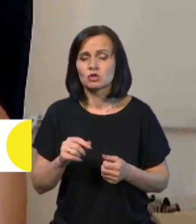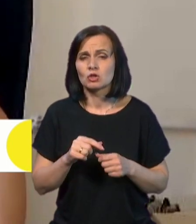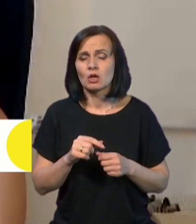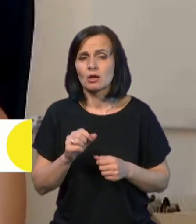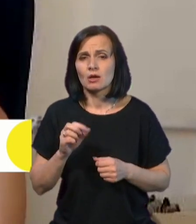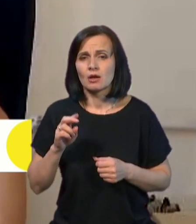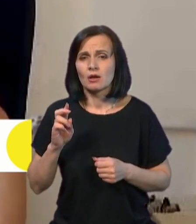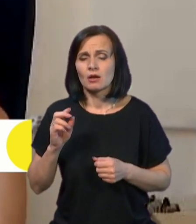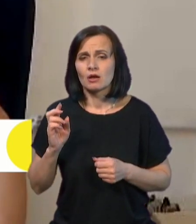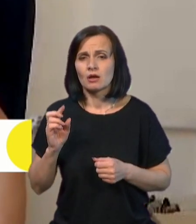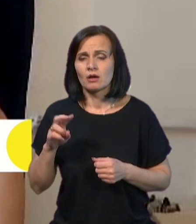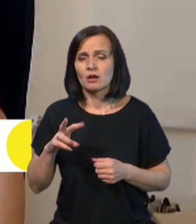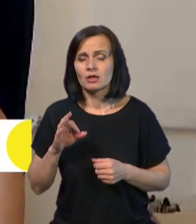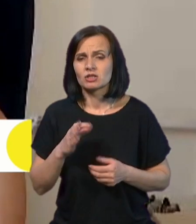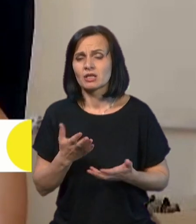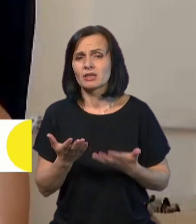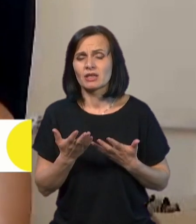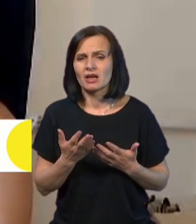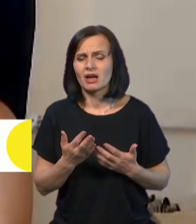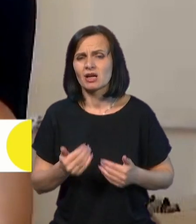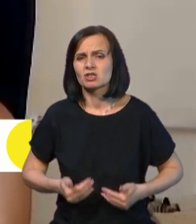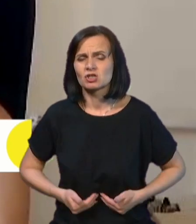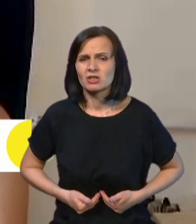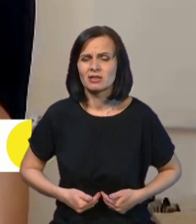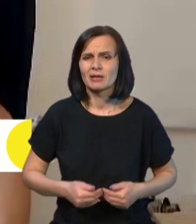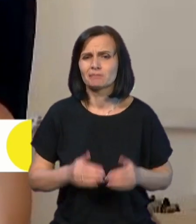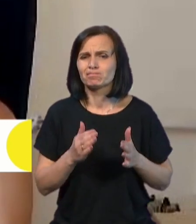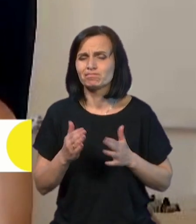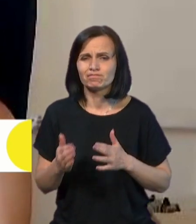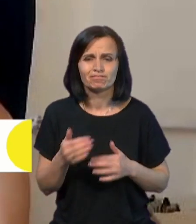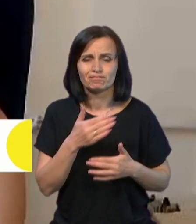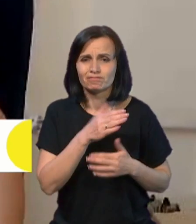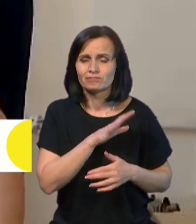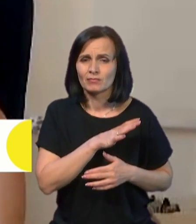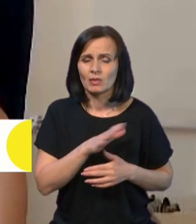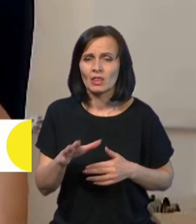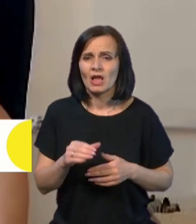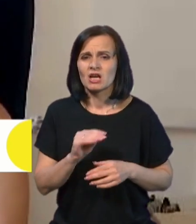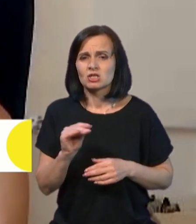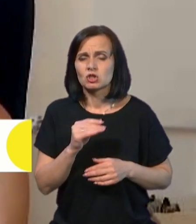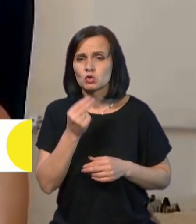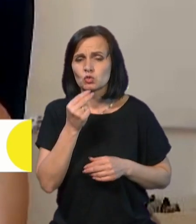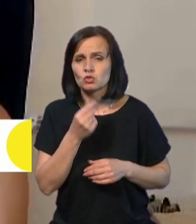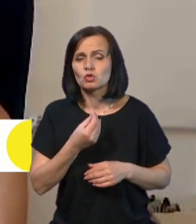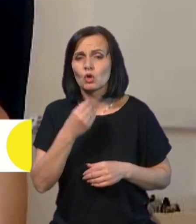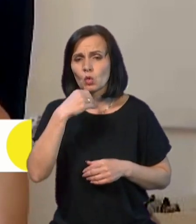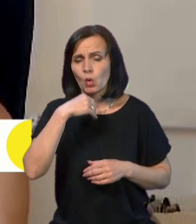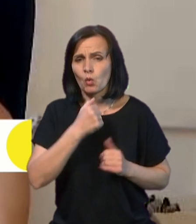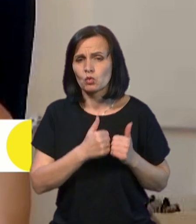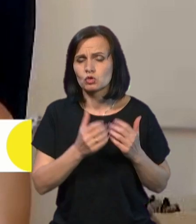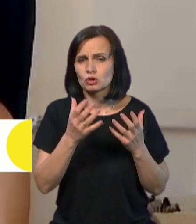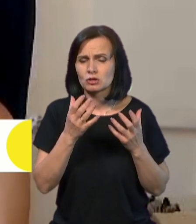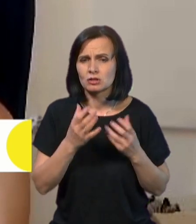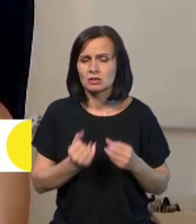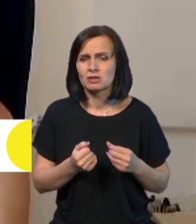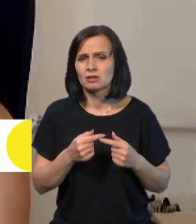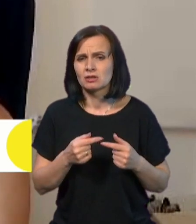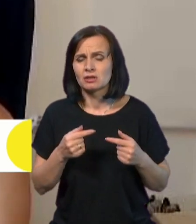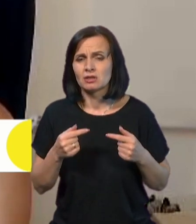орієнтуватися приблизно на ті ж цифри в районі 350-400 тисяч життів, які забирають серцево-судинні захворювання.